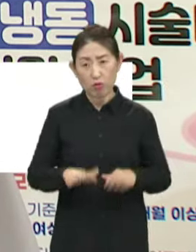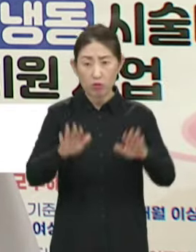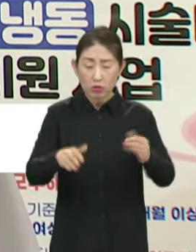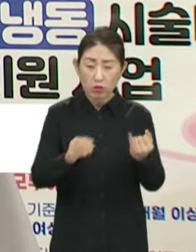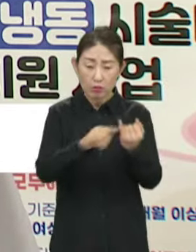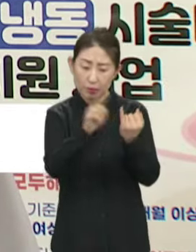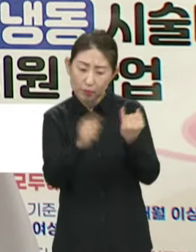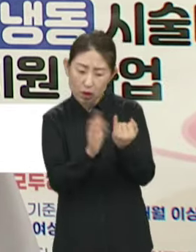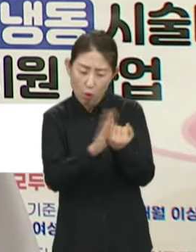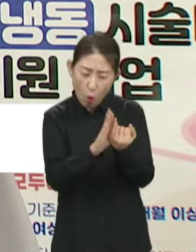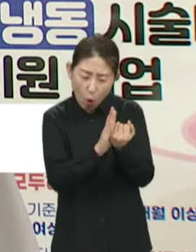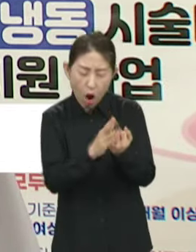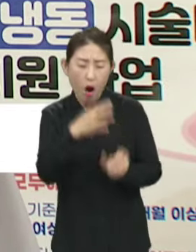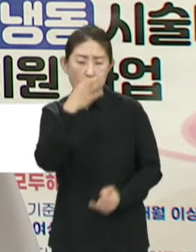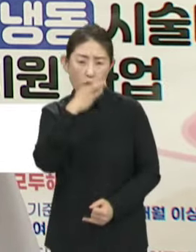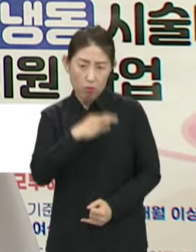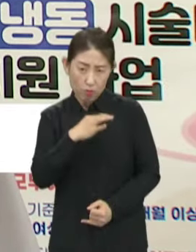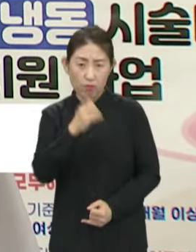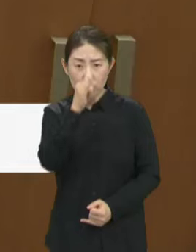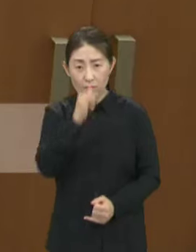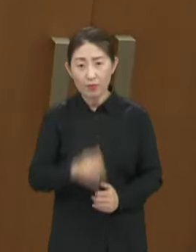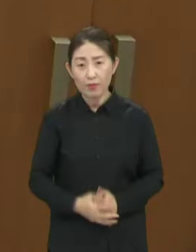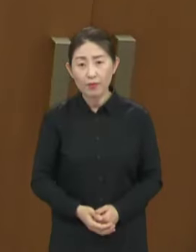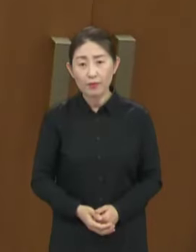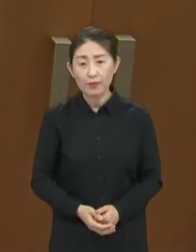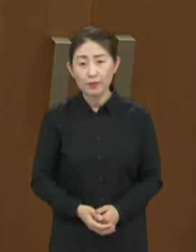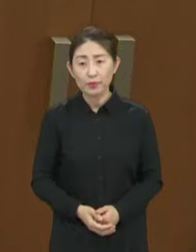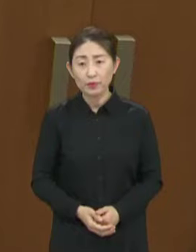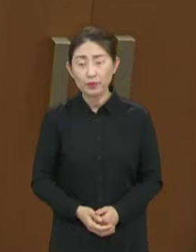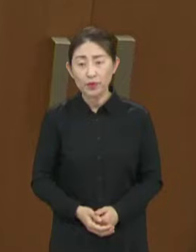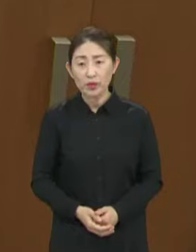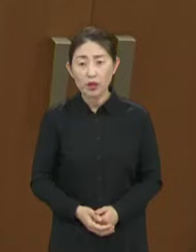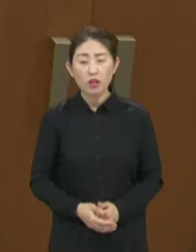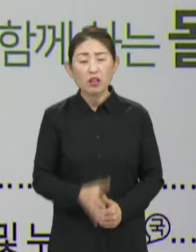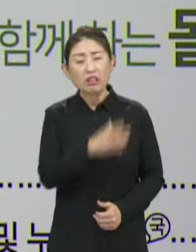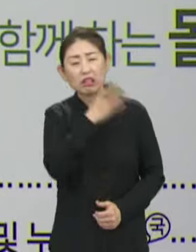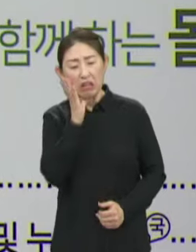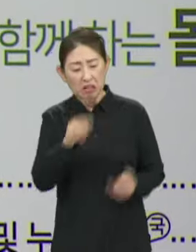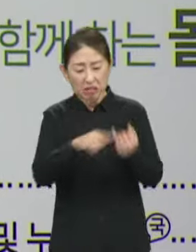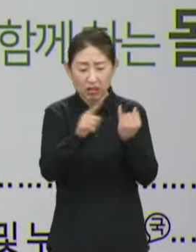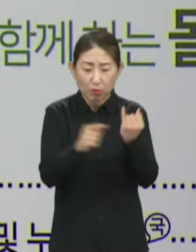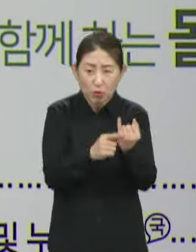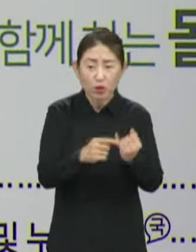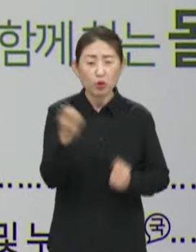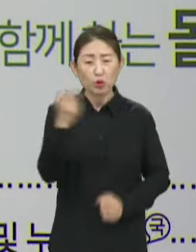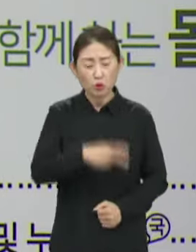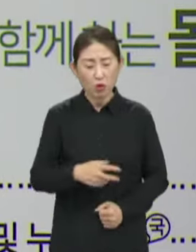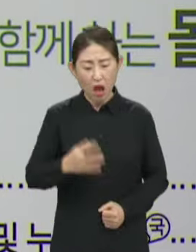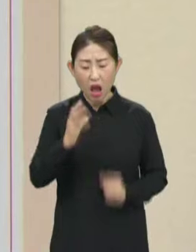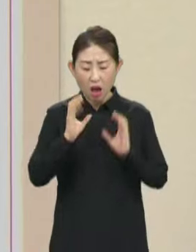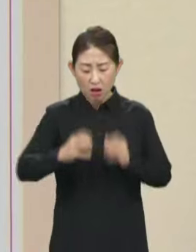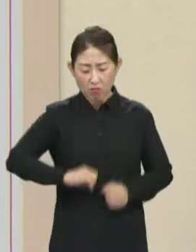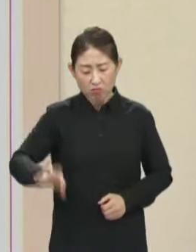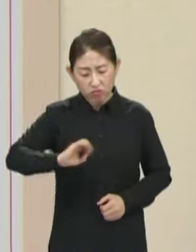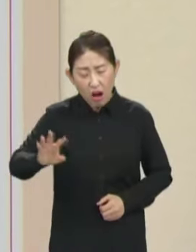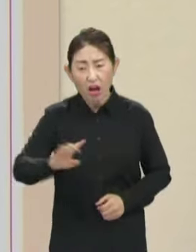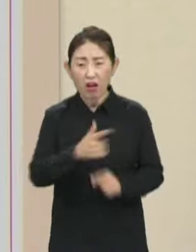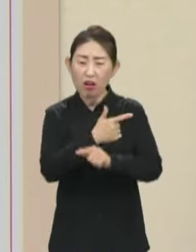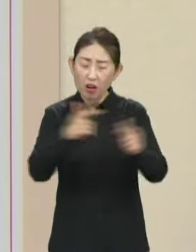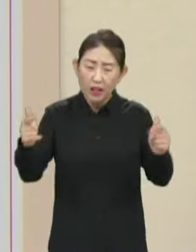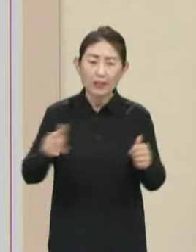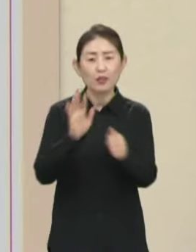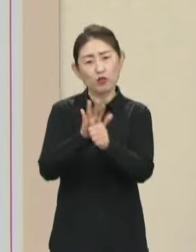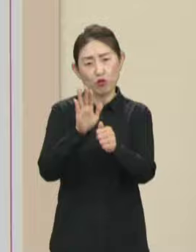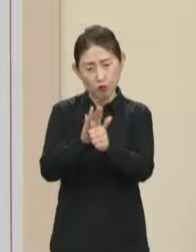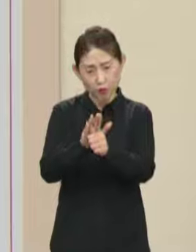사업들이 효과가 있었다고 보고 있습니다. 특히 고위험 산모들과 난임, 유산에 대한 지원도 확대해 나갈